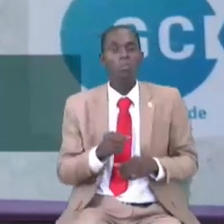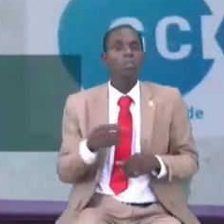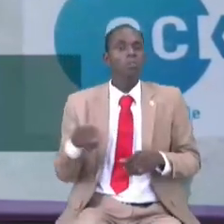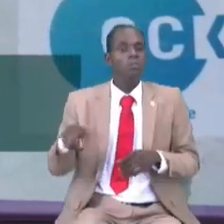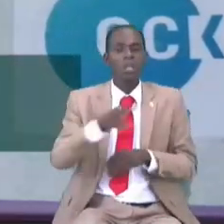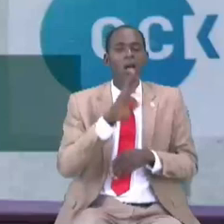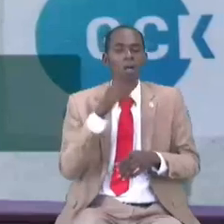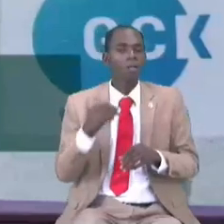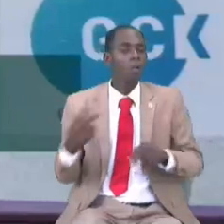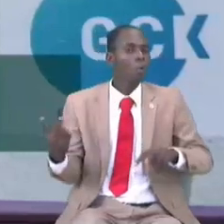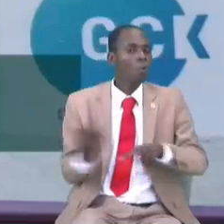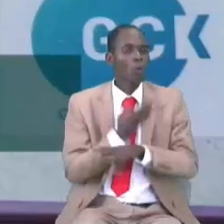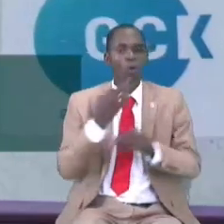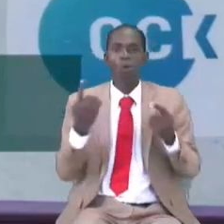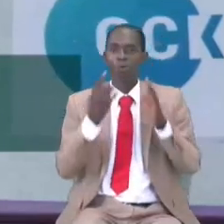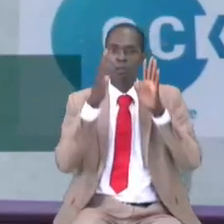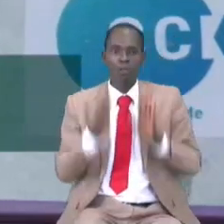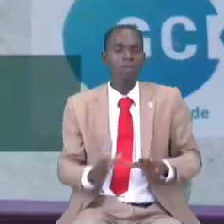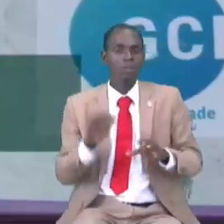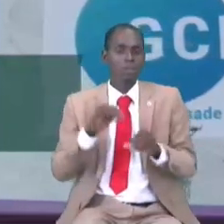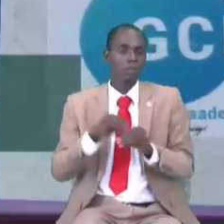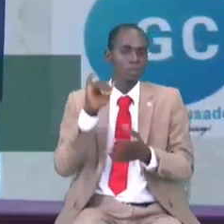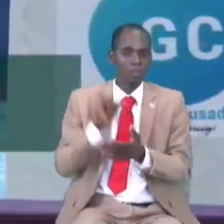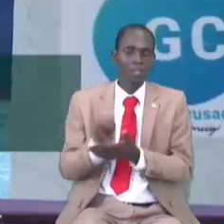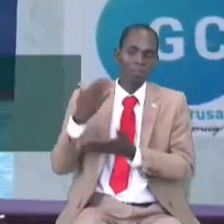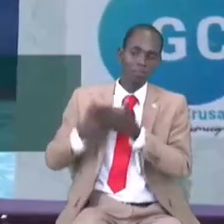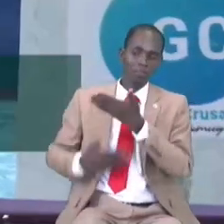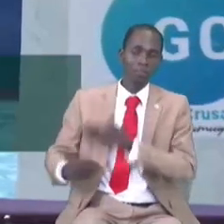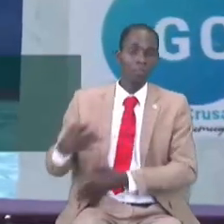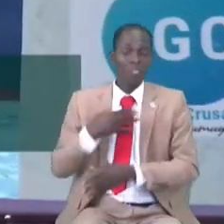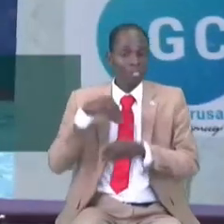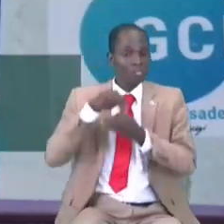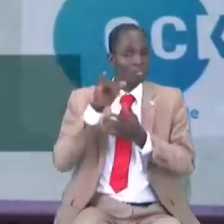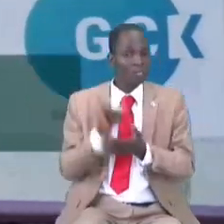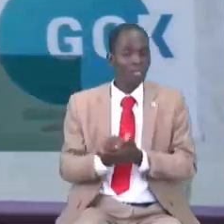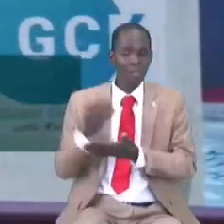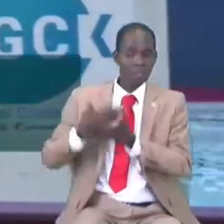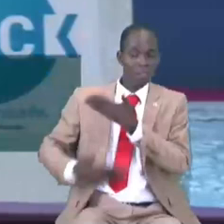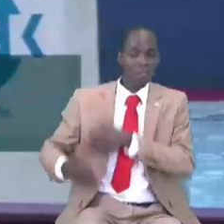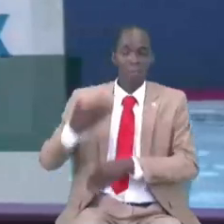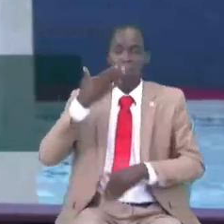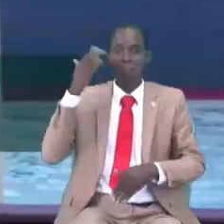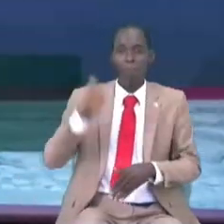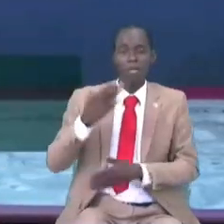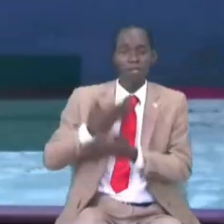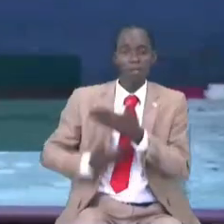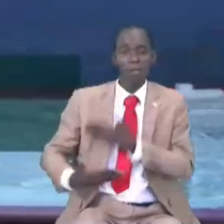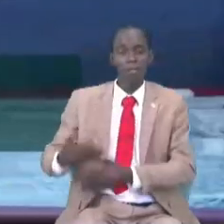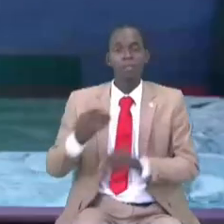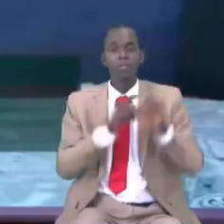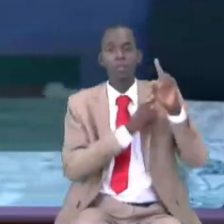cette génération, et dans cette mauvaise génération, le Seigneur les a pardonnés. Cela veut dire